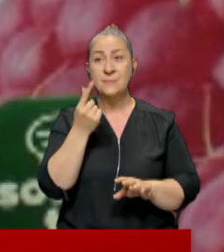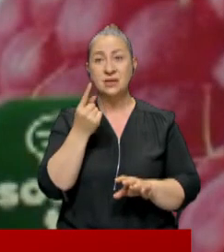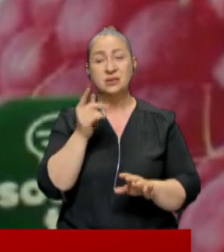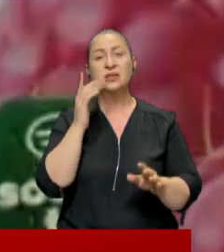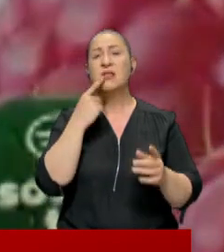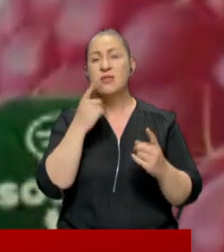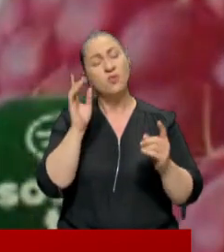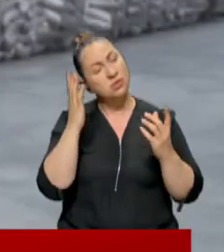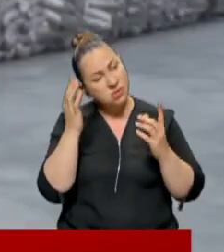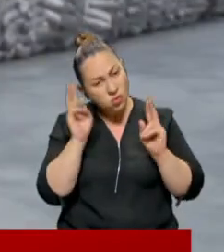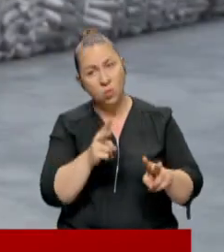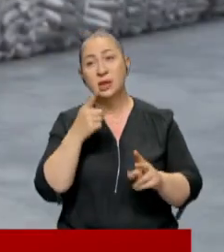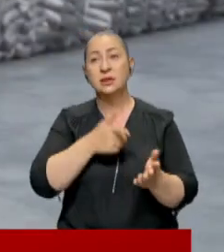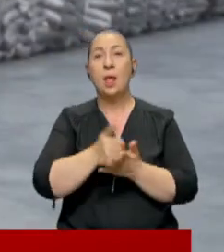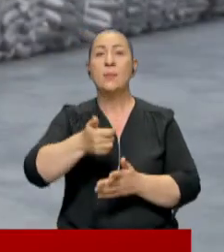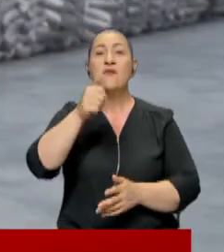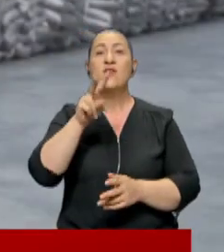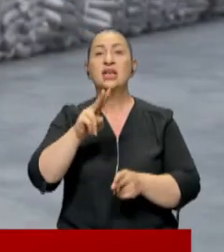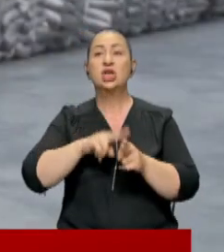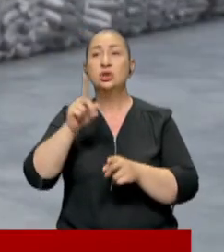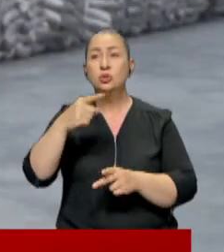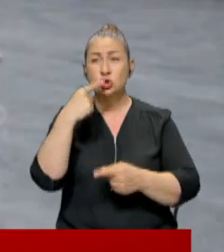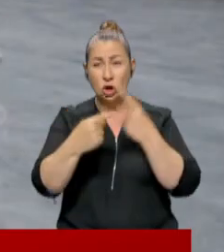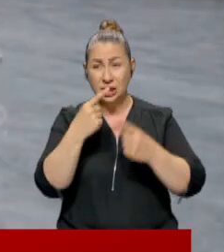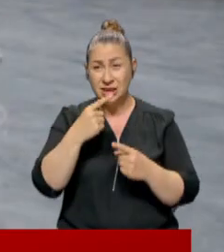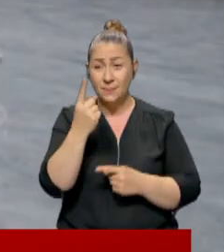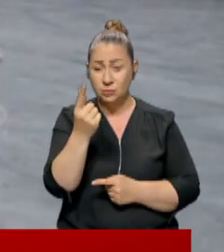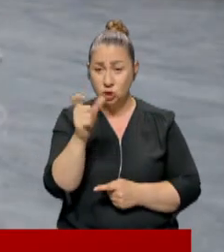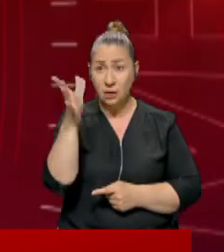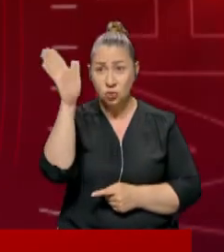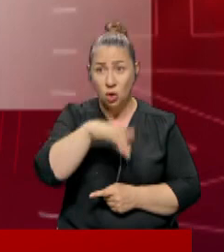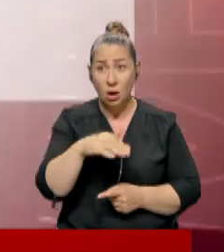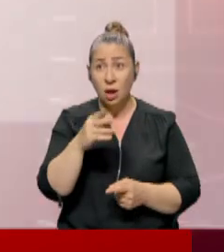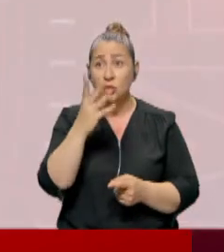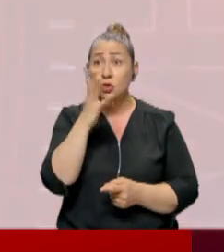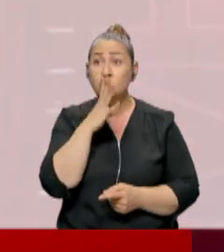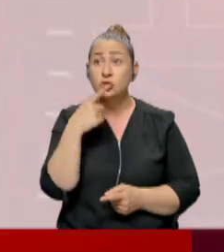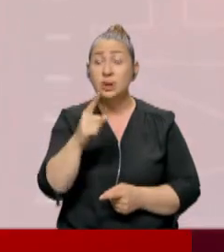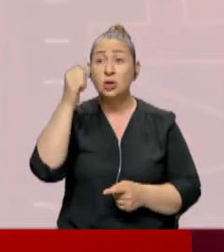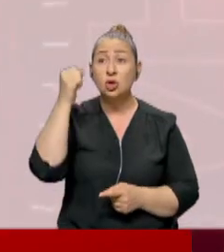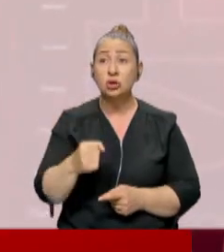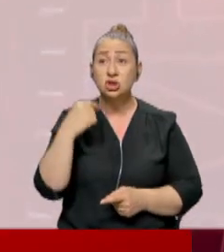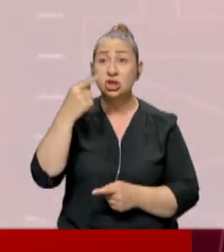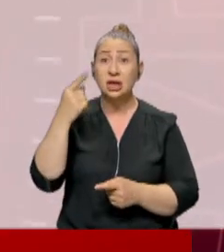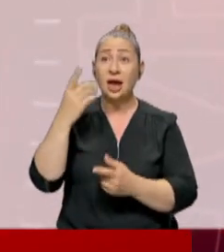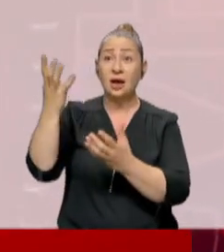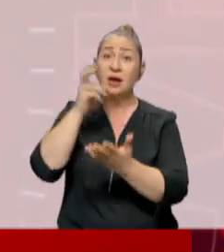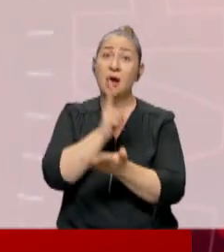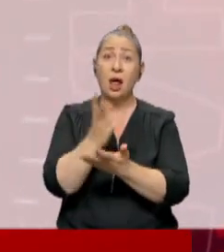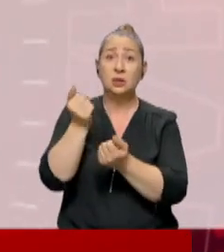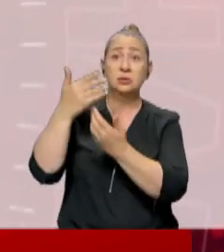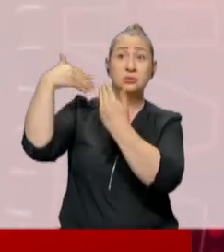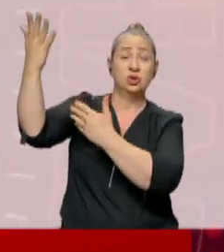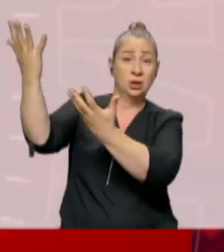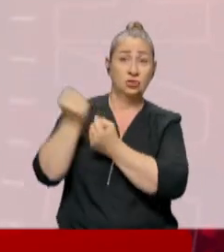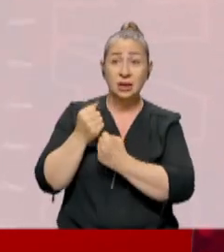kapak olsun diyorum. Tarım Bakanı Vahit Kirişçi'nin bu sözlerinden 1,5 ay sonra alındı 400 bin tonluk şeker ithalatı kararı.